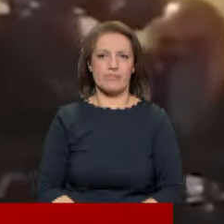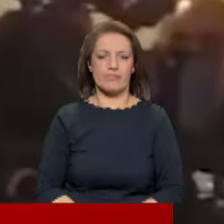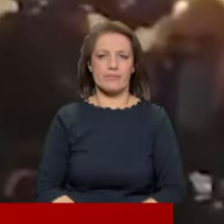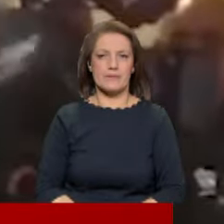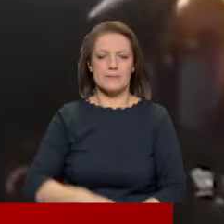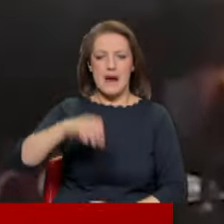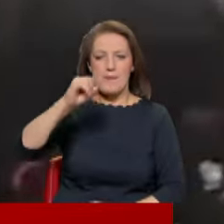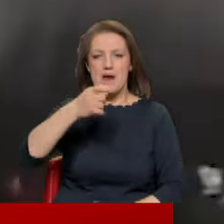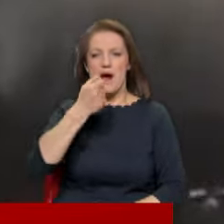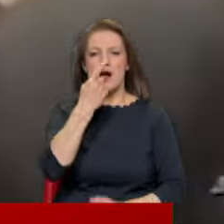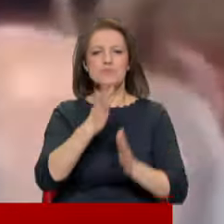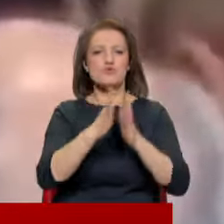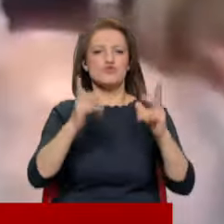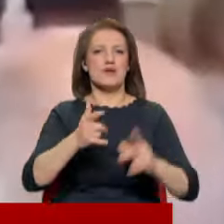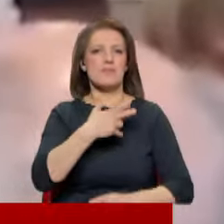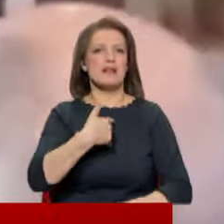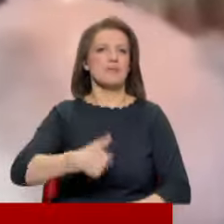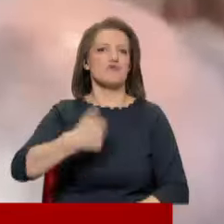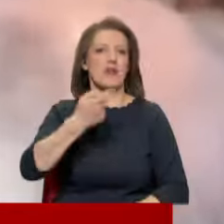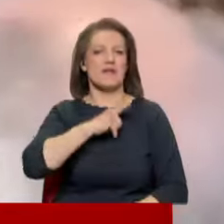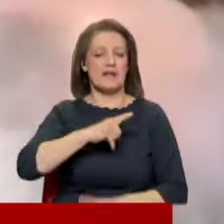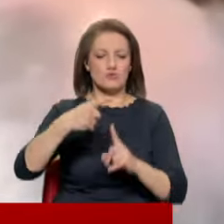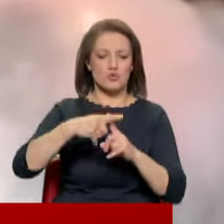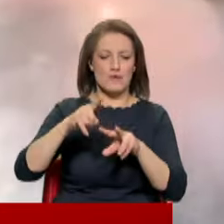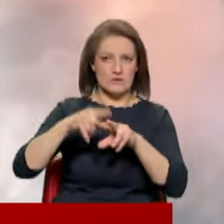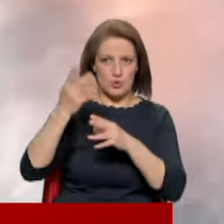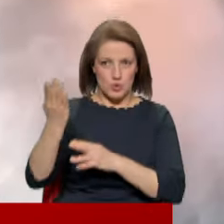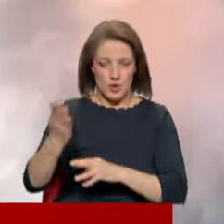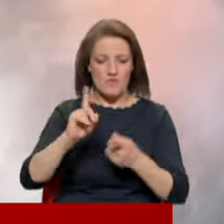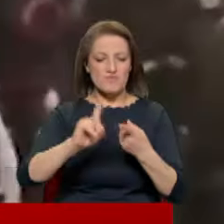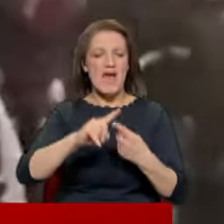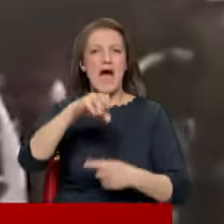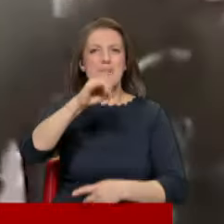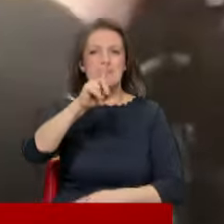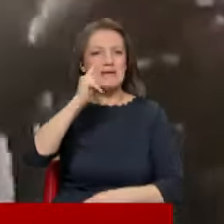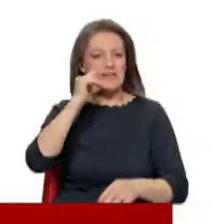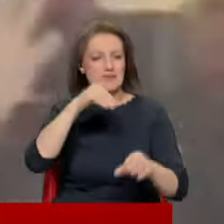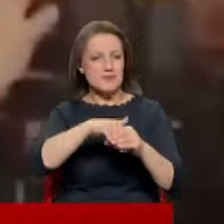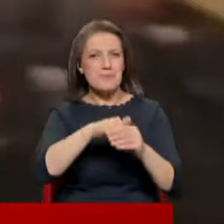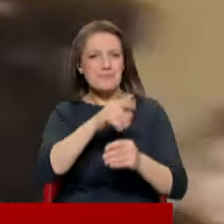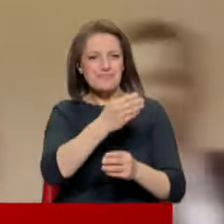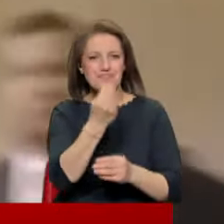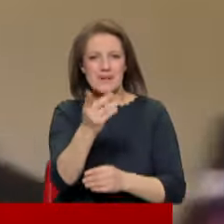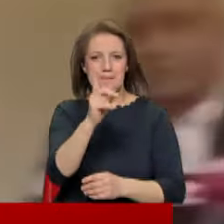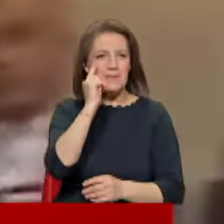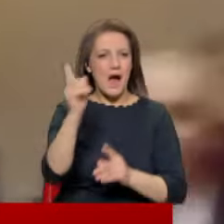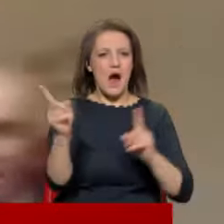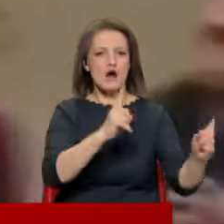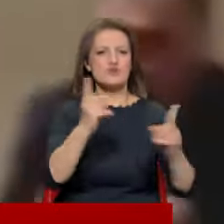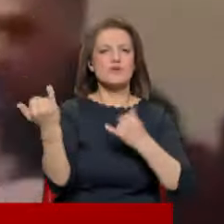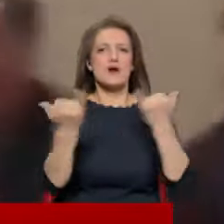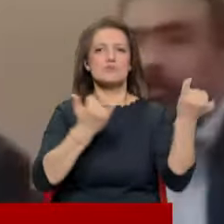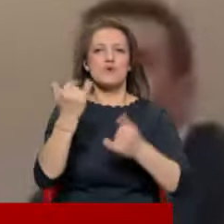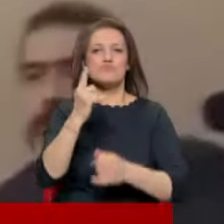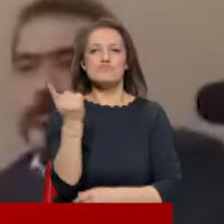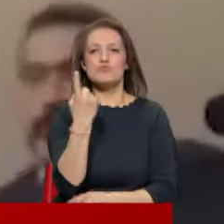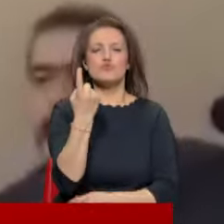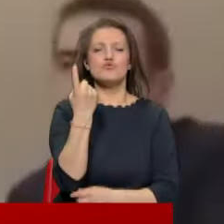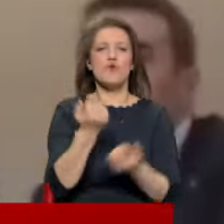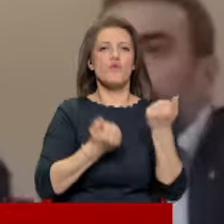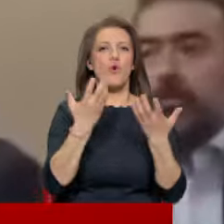Abdülok. AK Parti'nin Ankara Büyükşehir Belediye Başkan Adayı Turgut Altınok ve AK Partili bir seçmen arasındaki tartışma, minibüsçü esnafı olduğunu